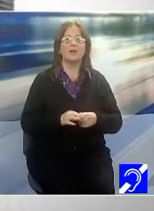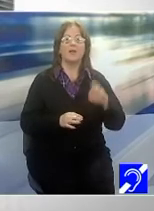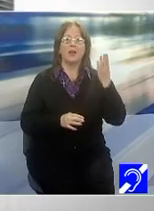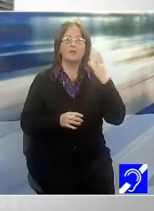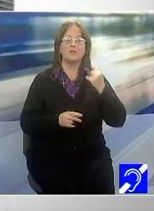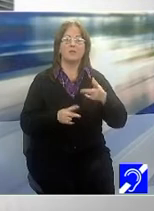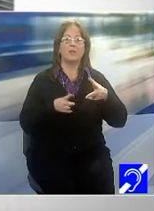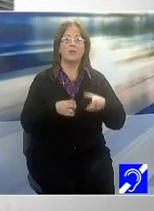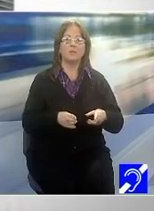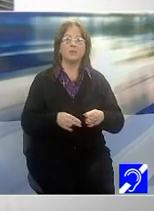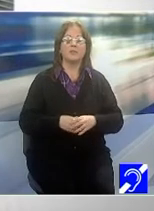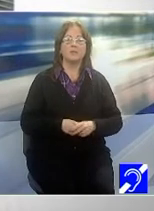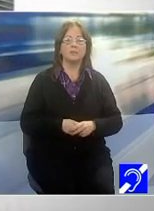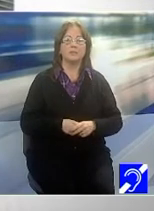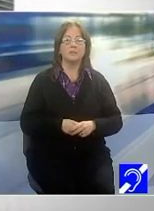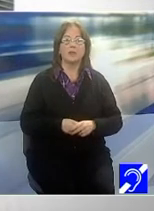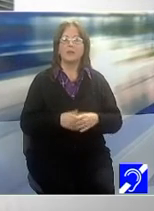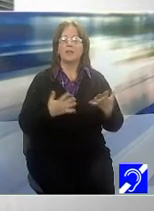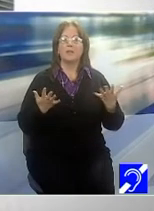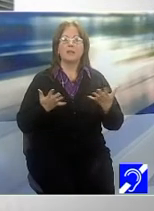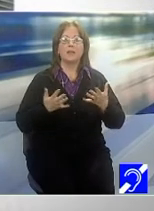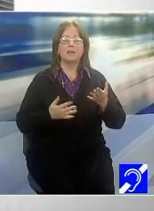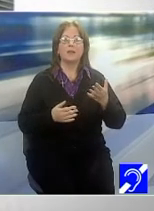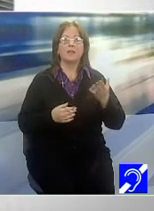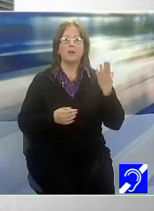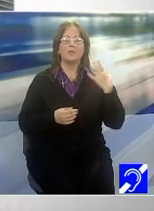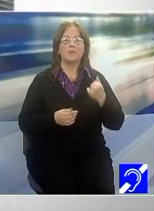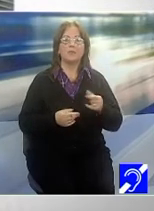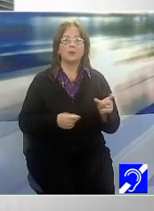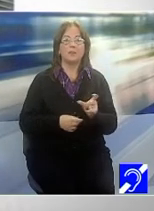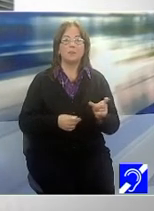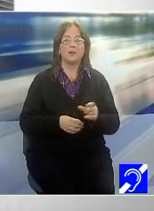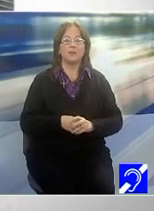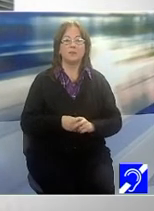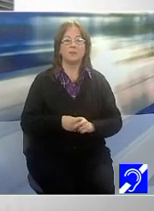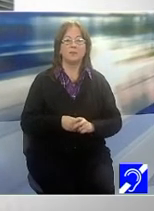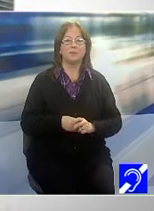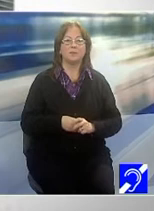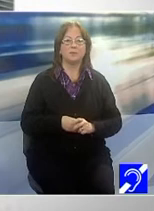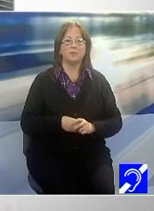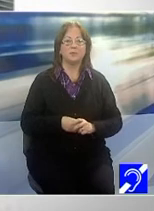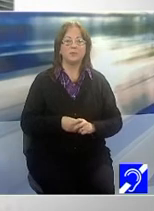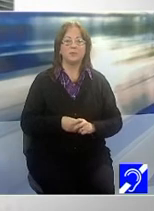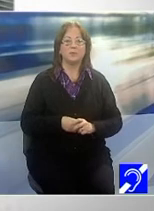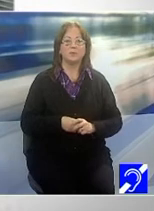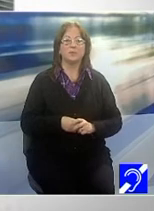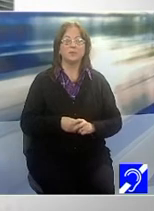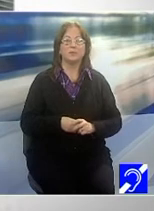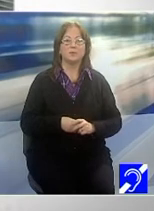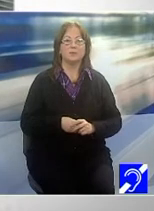fost întrerupte. Care sunt acestea? We have this relationship